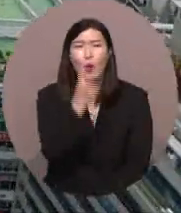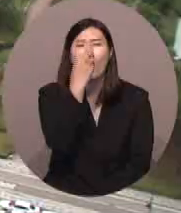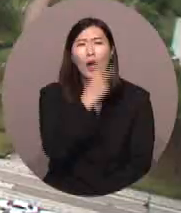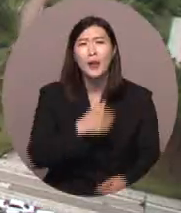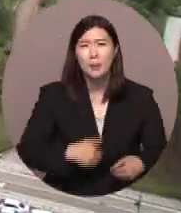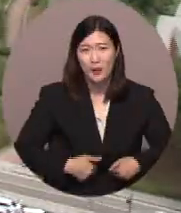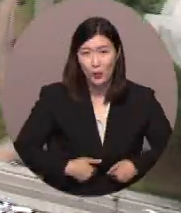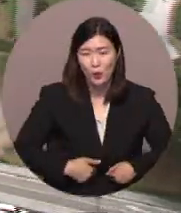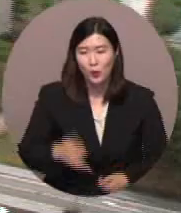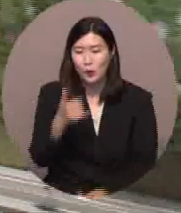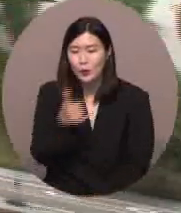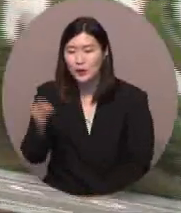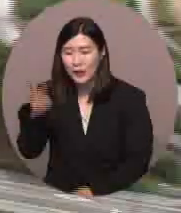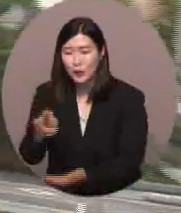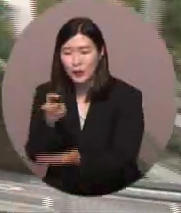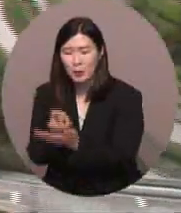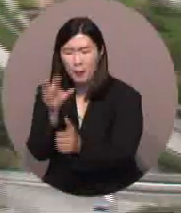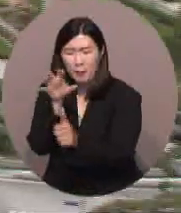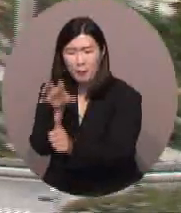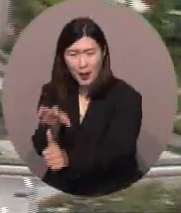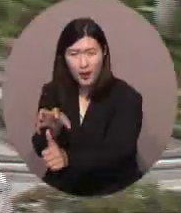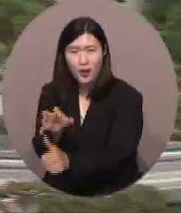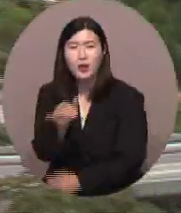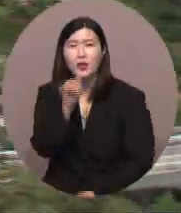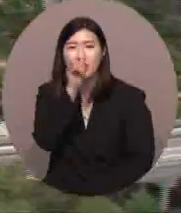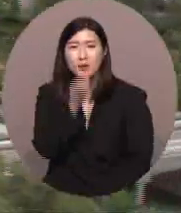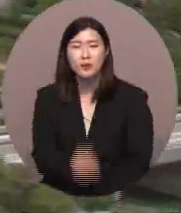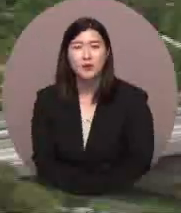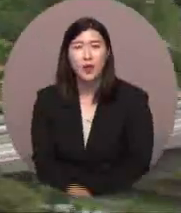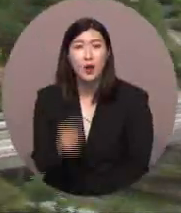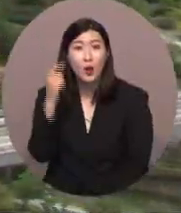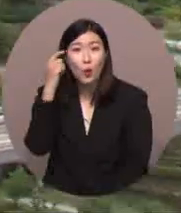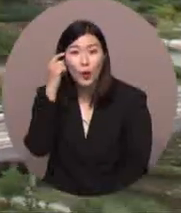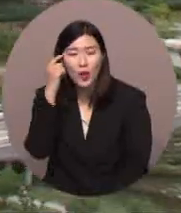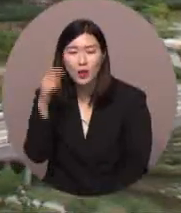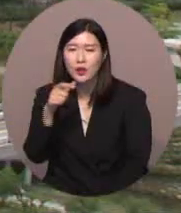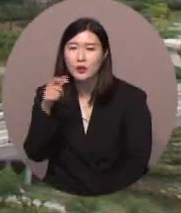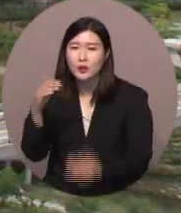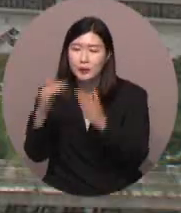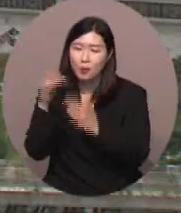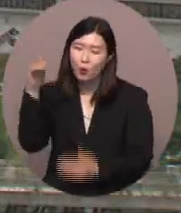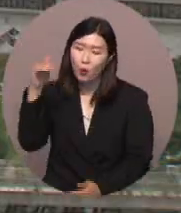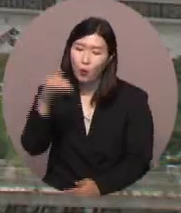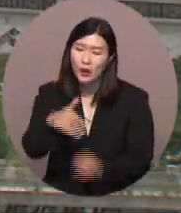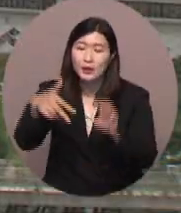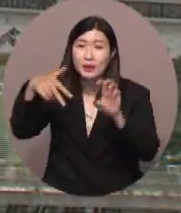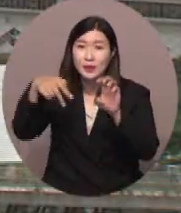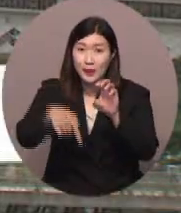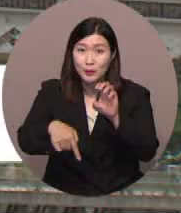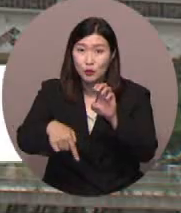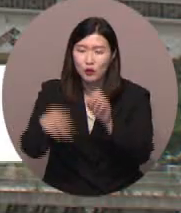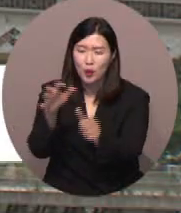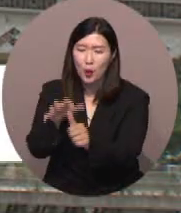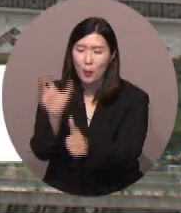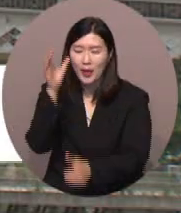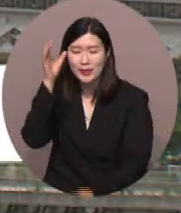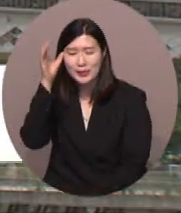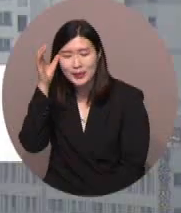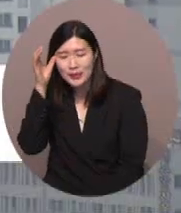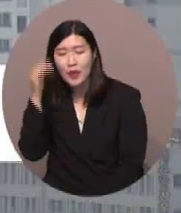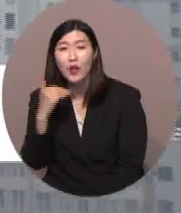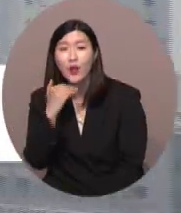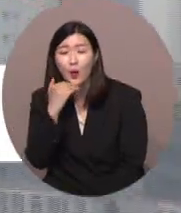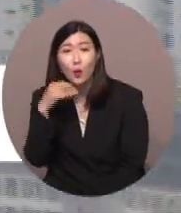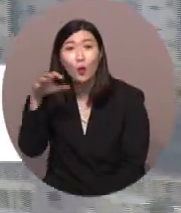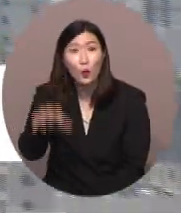세종의 부동산 규제는 유지했습니다 특히 집값 하락세가 40주 넘게 이어져 규제 해제 대한 기대가 컸던 세종은 청약